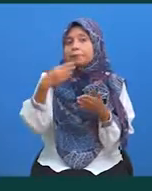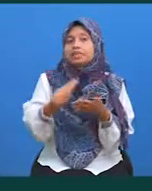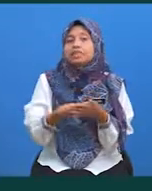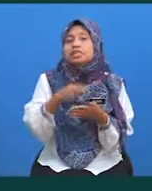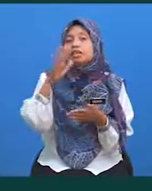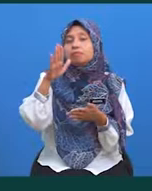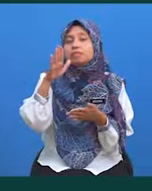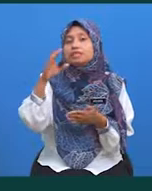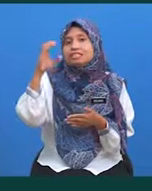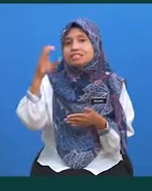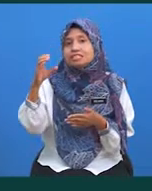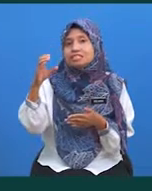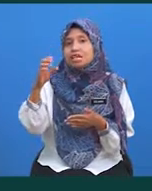D